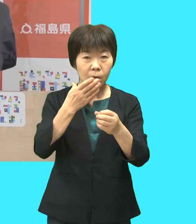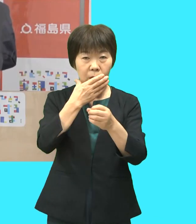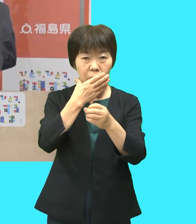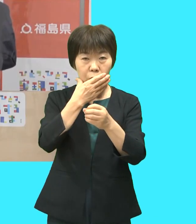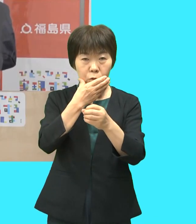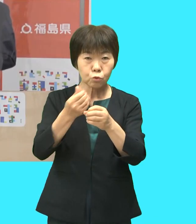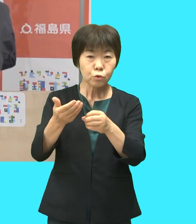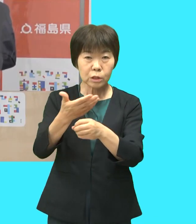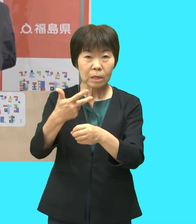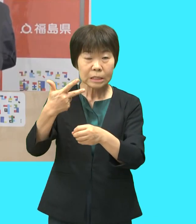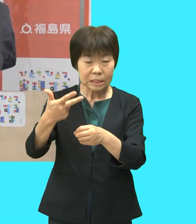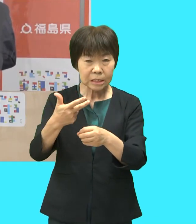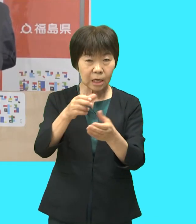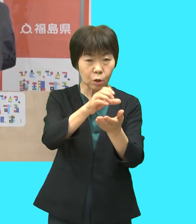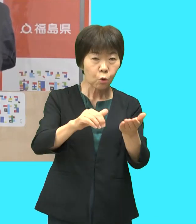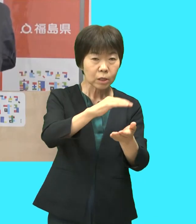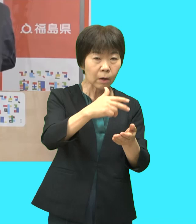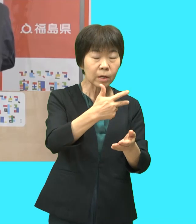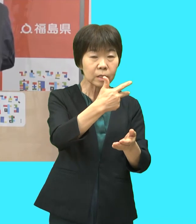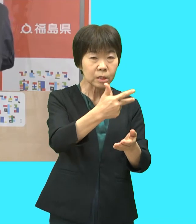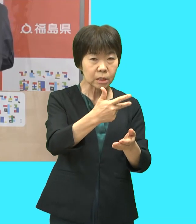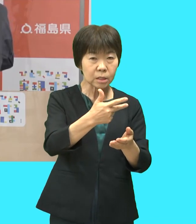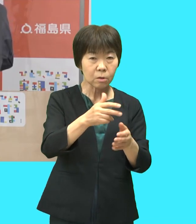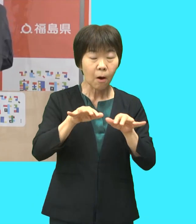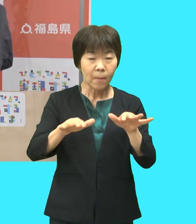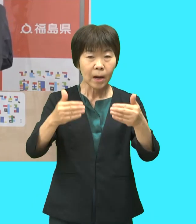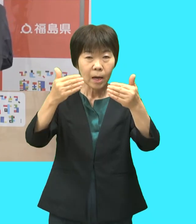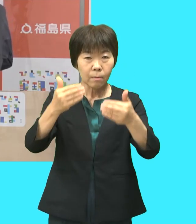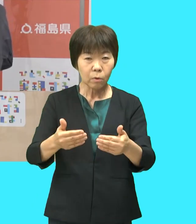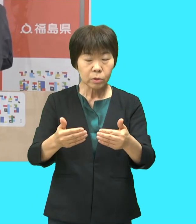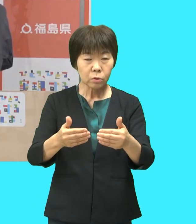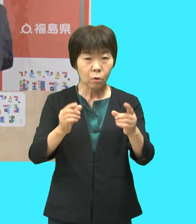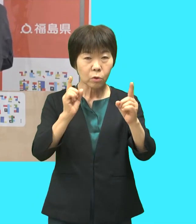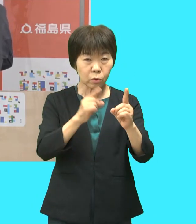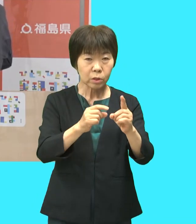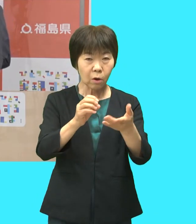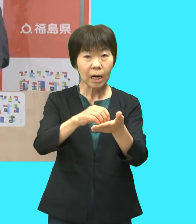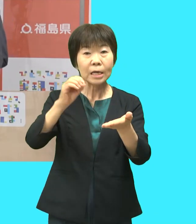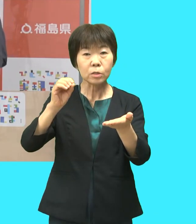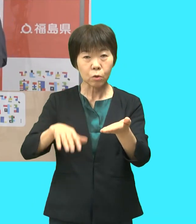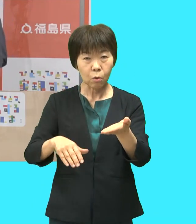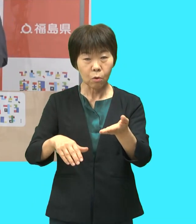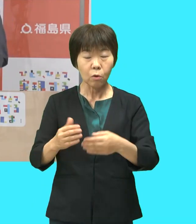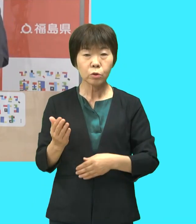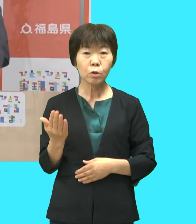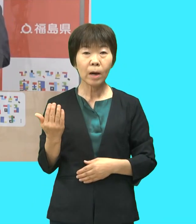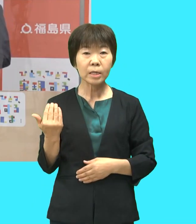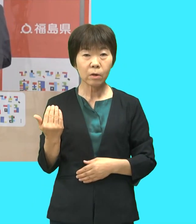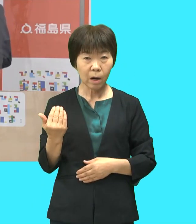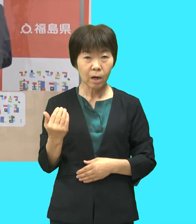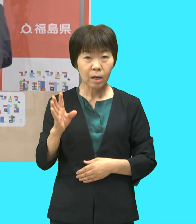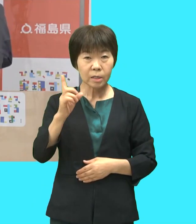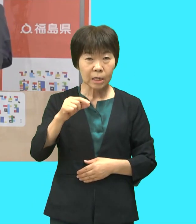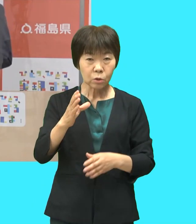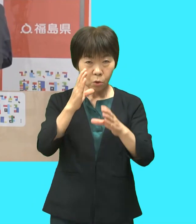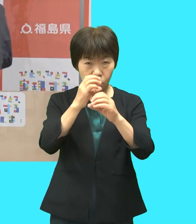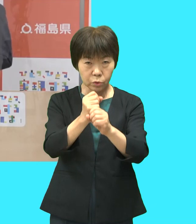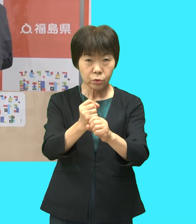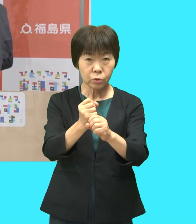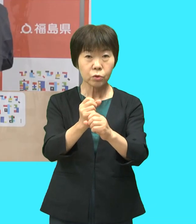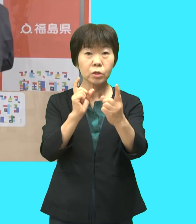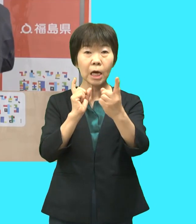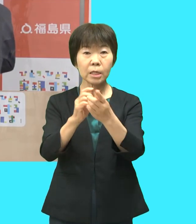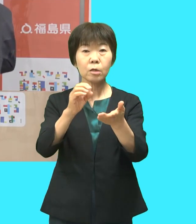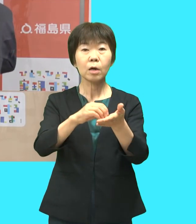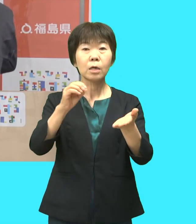や郡山市のまん延防止等重点措置を解除しております。あるいはその前には県の集中対策解除しています